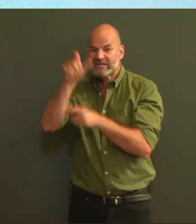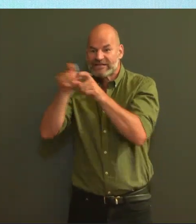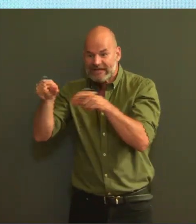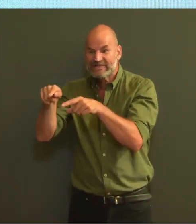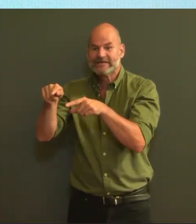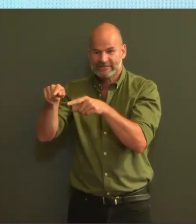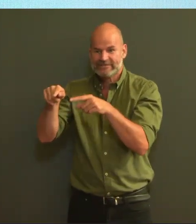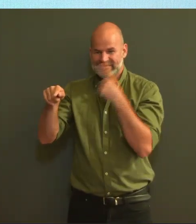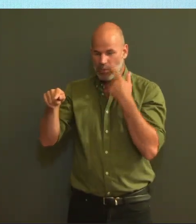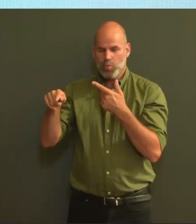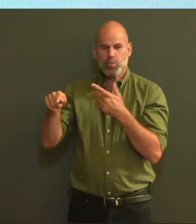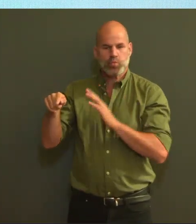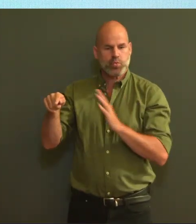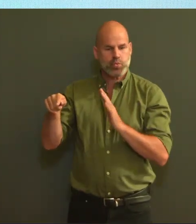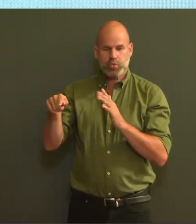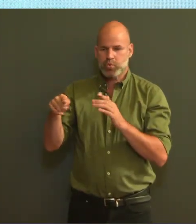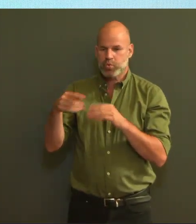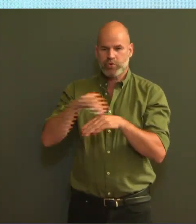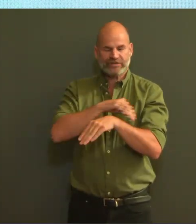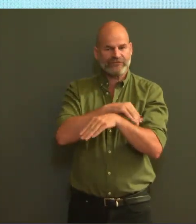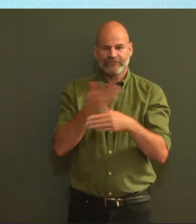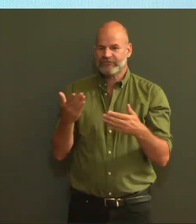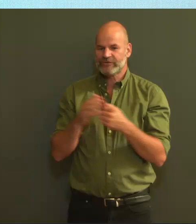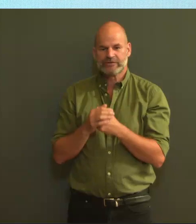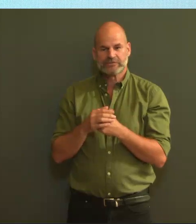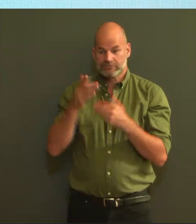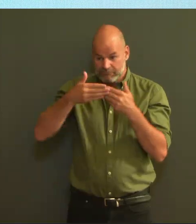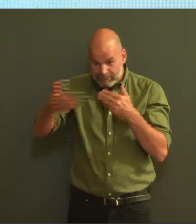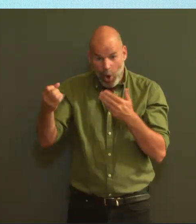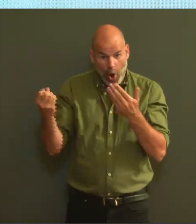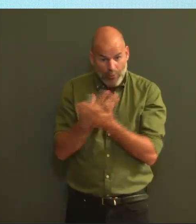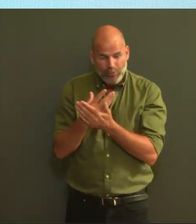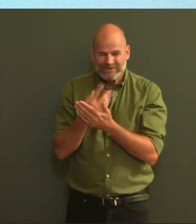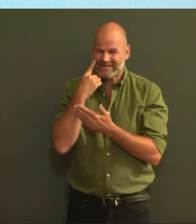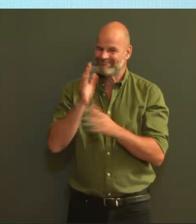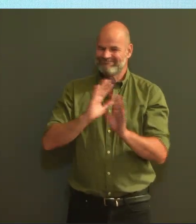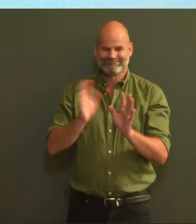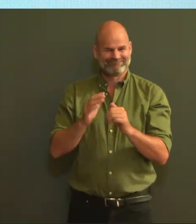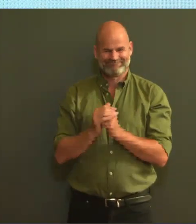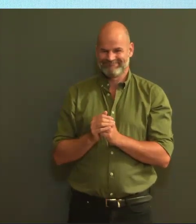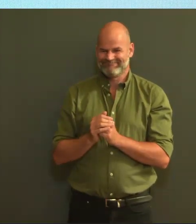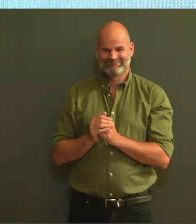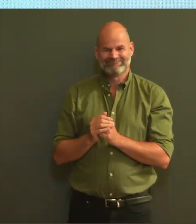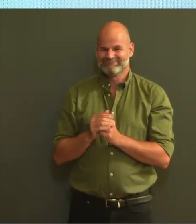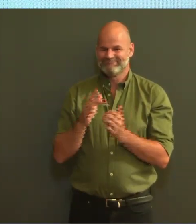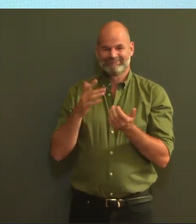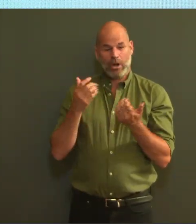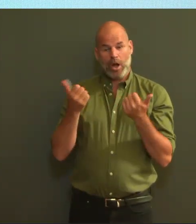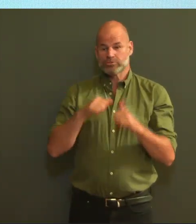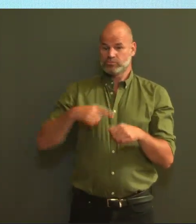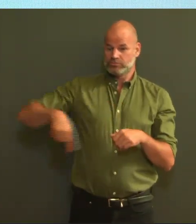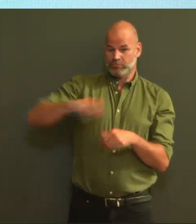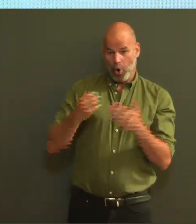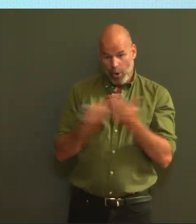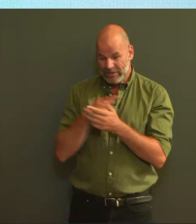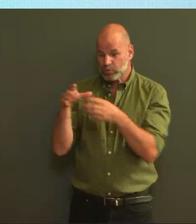En ik denk niet dat we nog naar die situatie kunnen terugkeren, want dat is gewoon een recept om opnieuw hetzelfde scenario te krijgen zoals